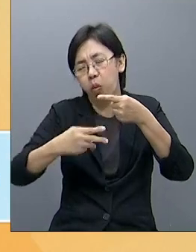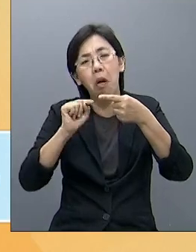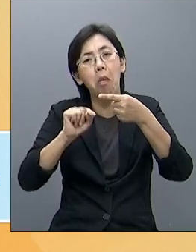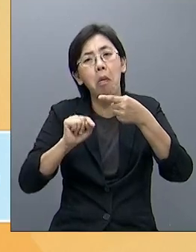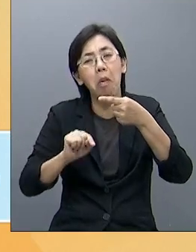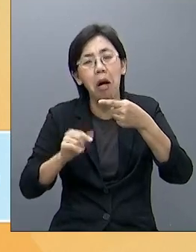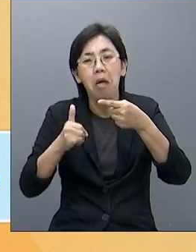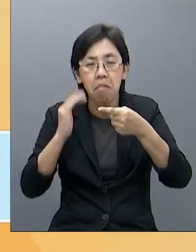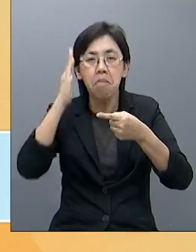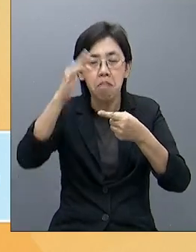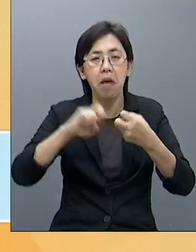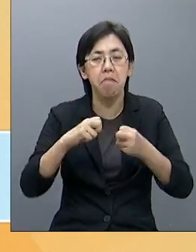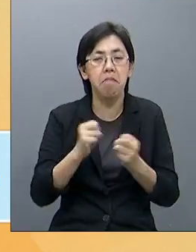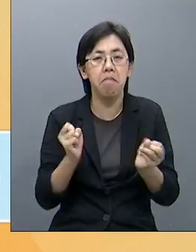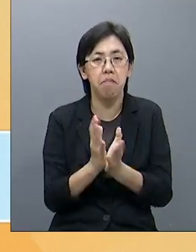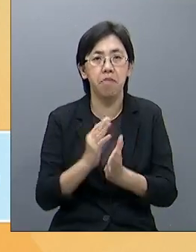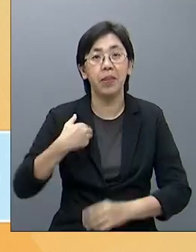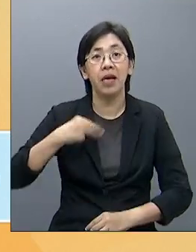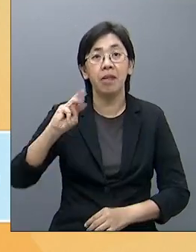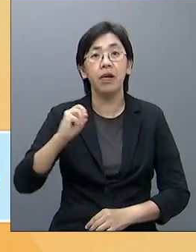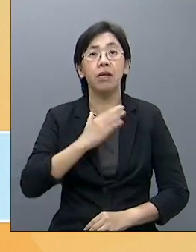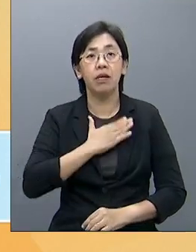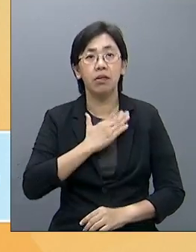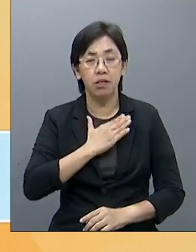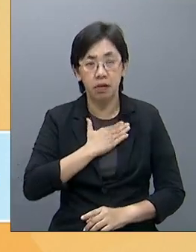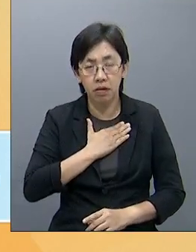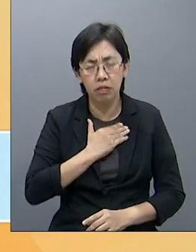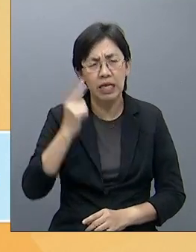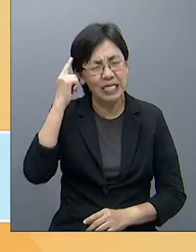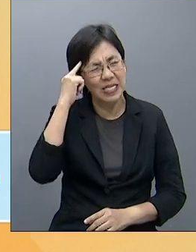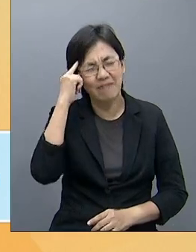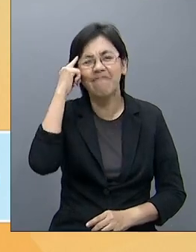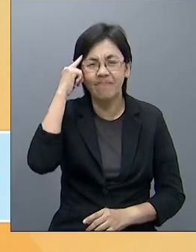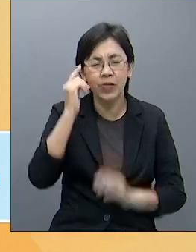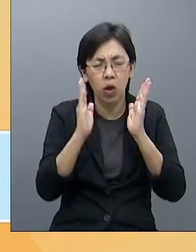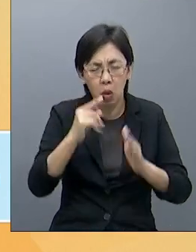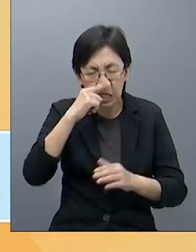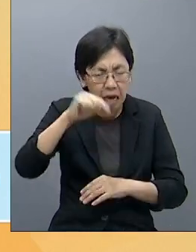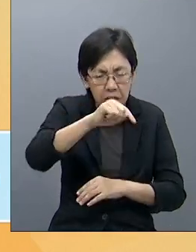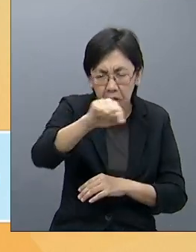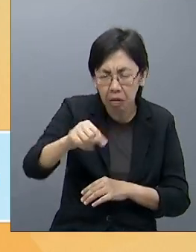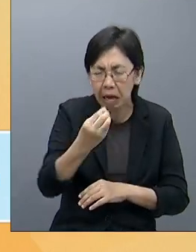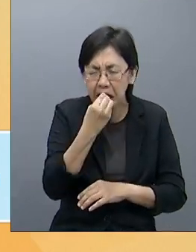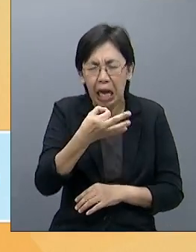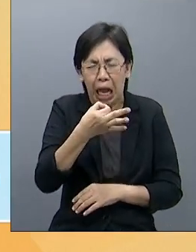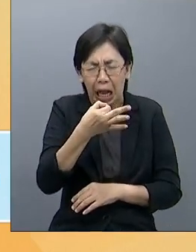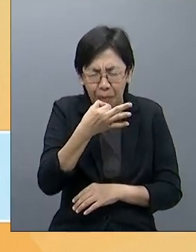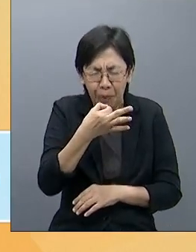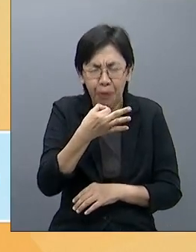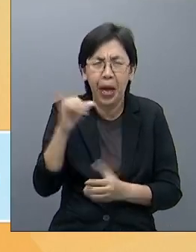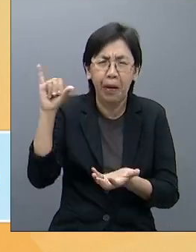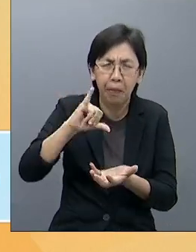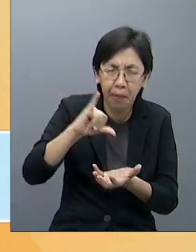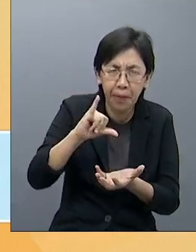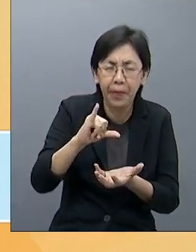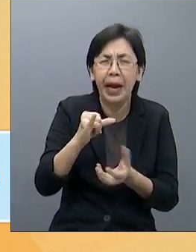ได้เพราฉนั้น มหาวชรยมาฮิโนเราก็เห็นคามตนักถสิ่งนี้ว่าประชากรไทยเราพบวเป็โ